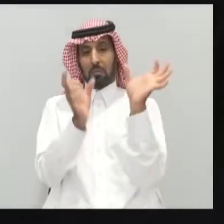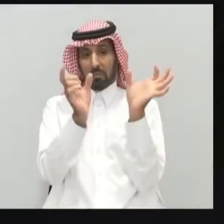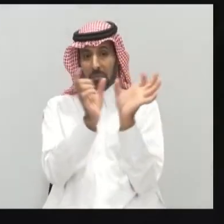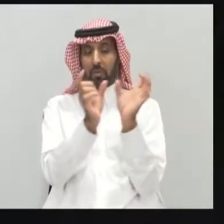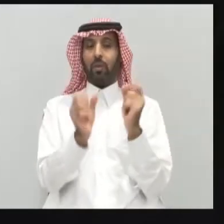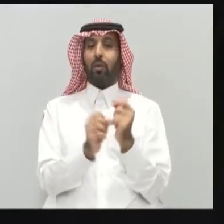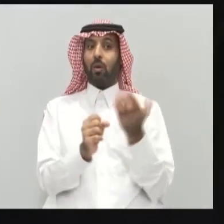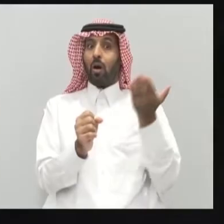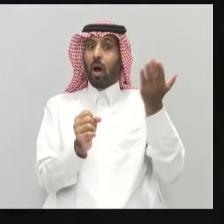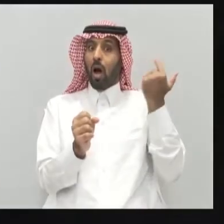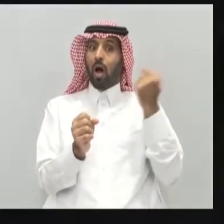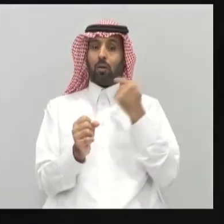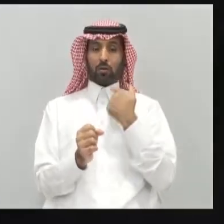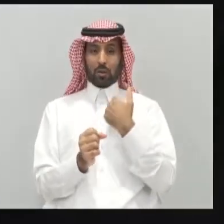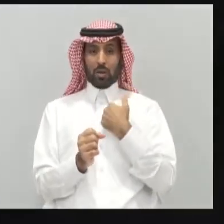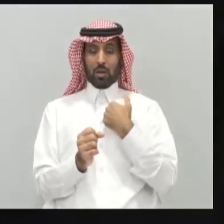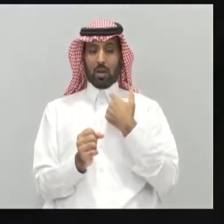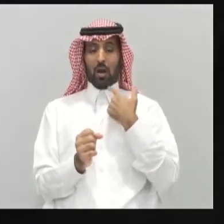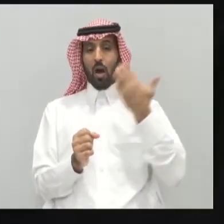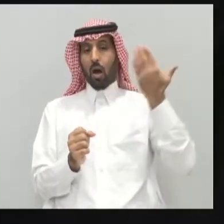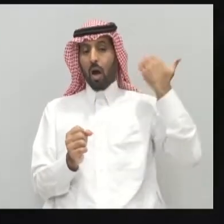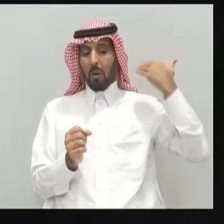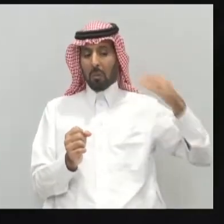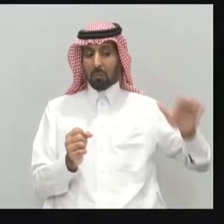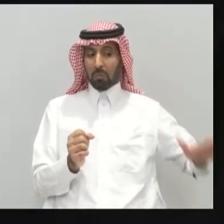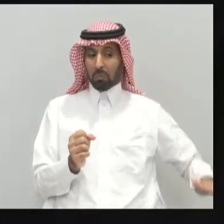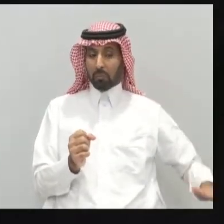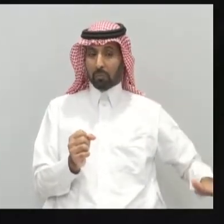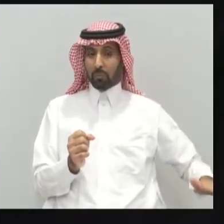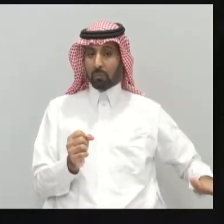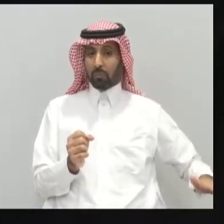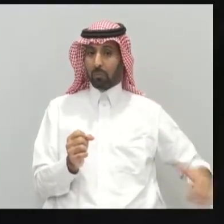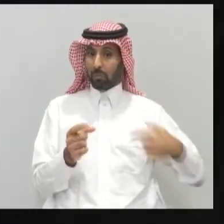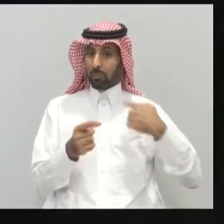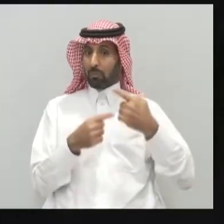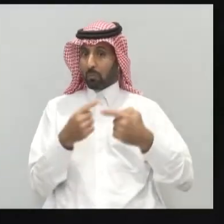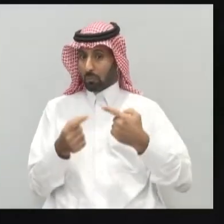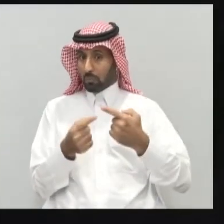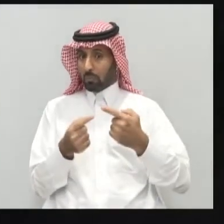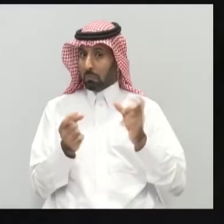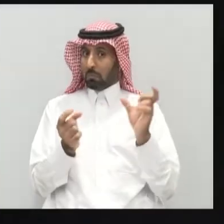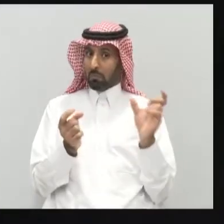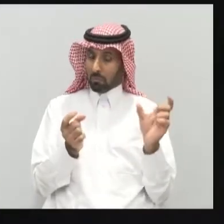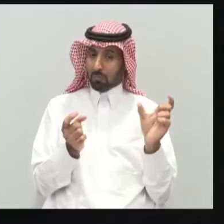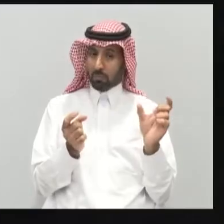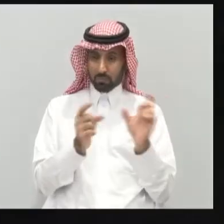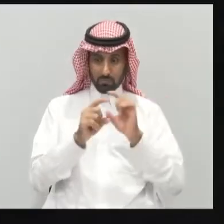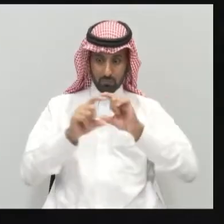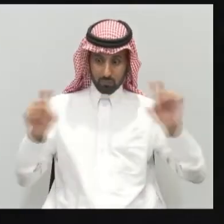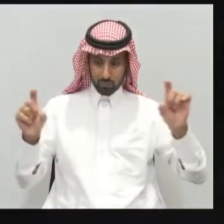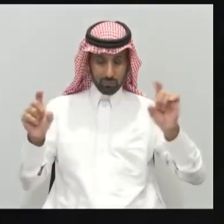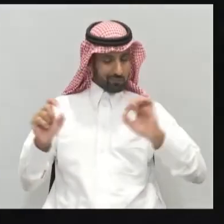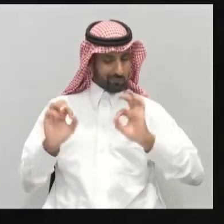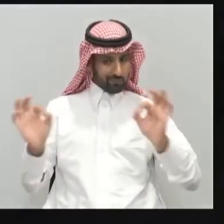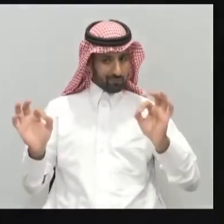child and I stopped talking, you will wait for me to continue, صح? It's not a full sentence. So